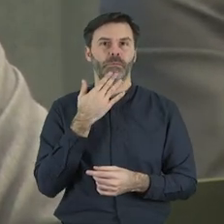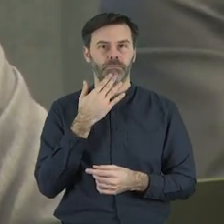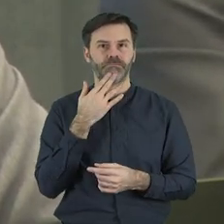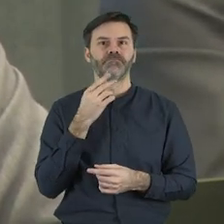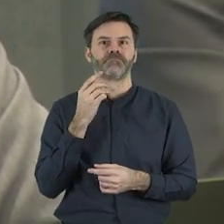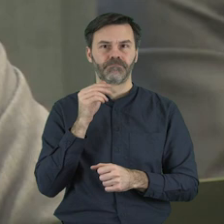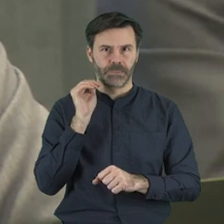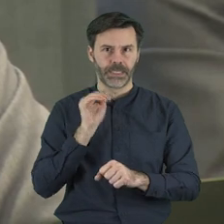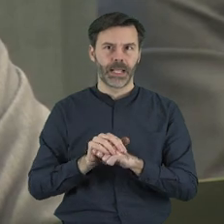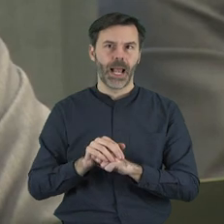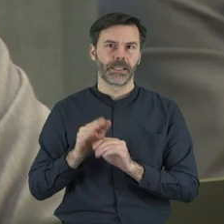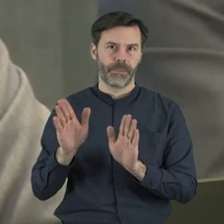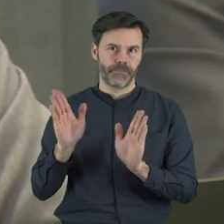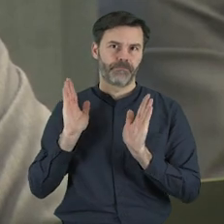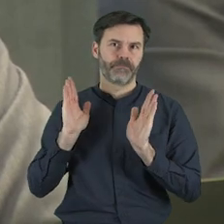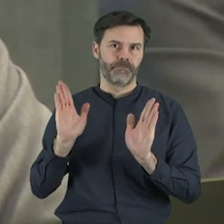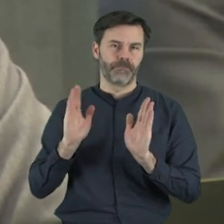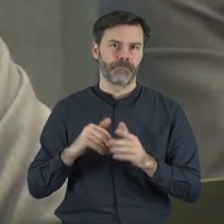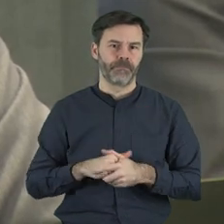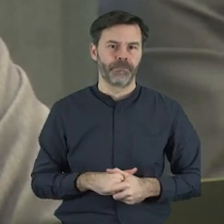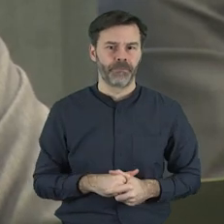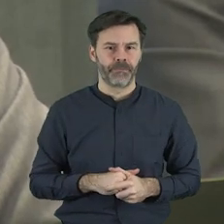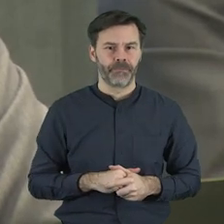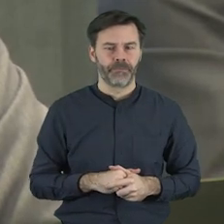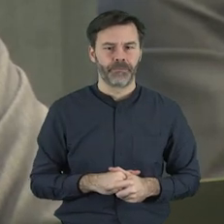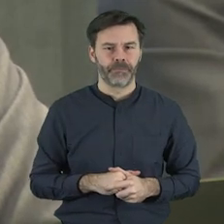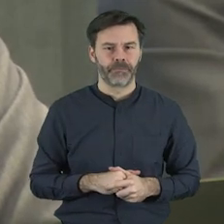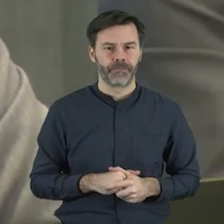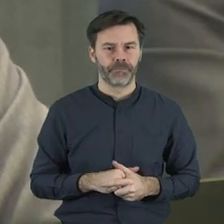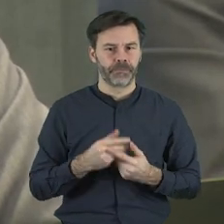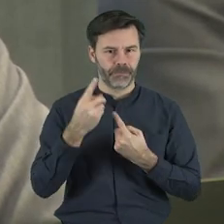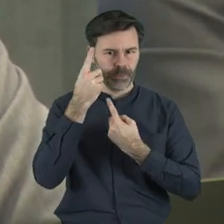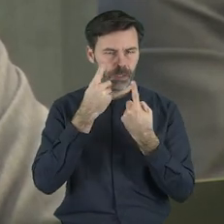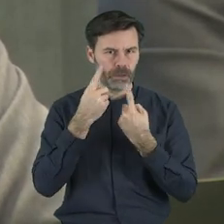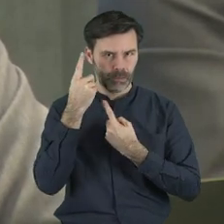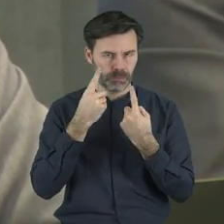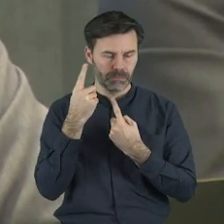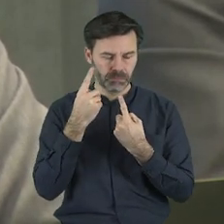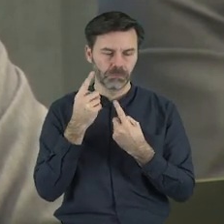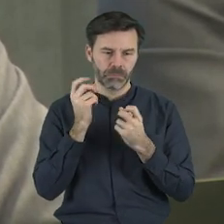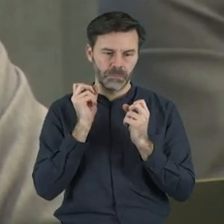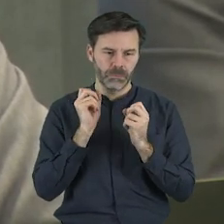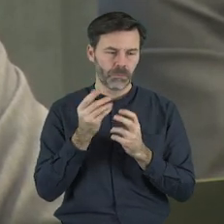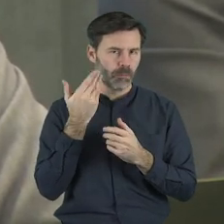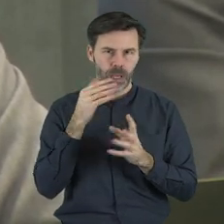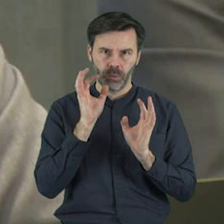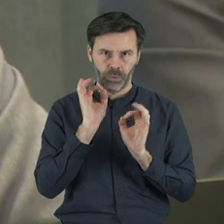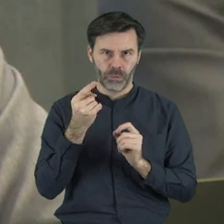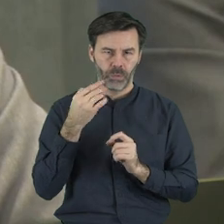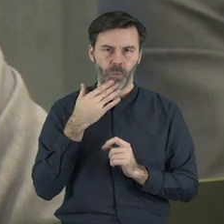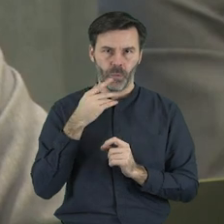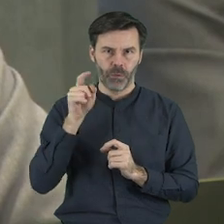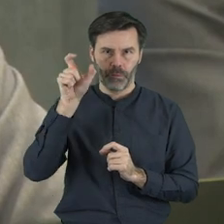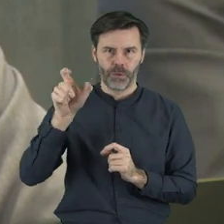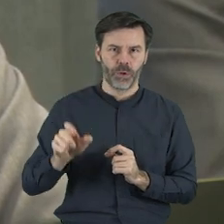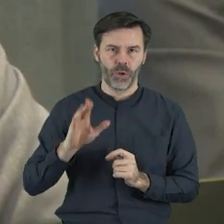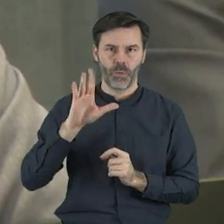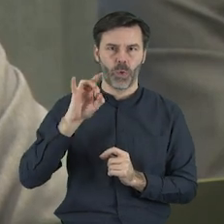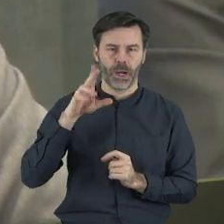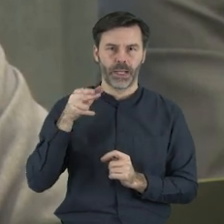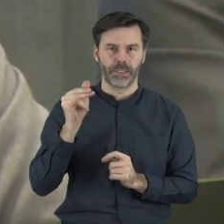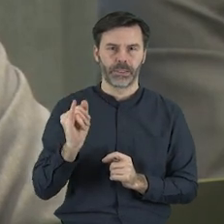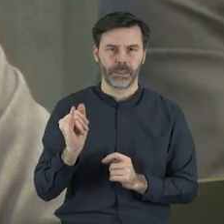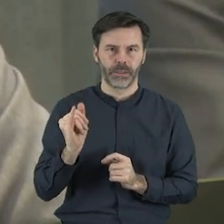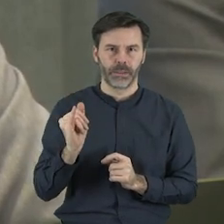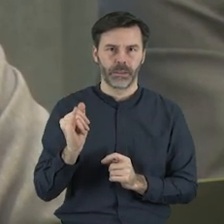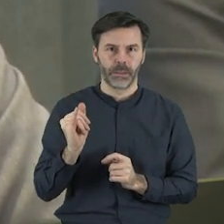ta część wypowiedzi była bardzo, bardzo dobra. Myślę, że mieszkańcom ta informacja też się należy, że